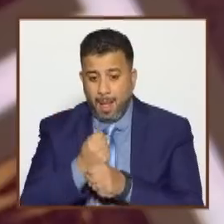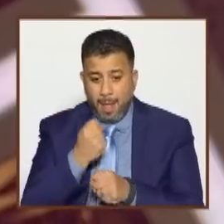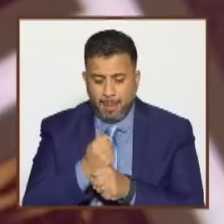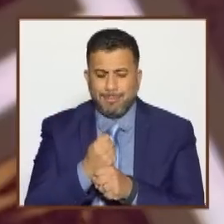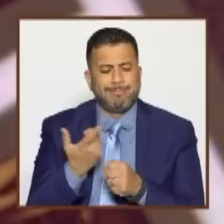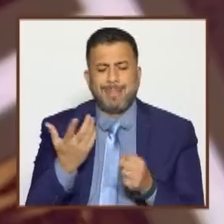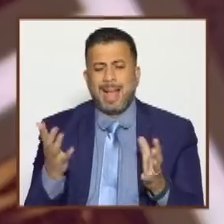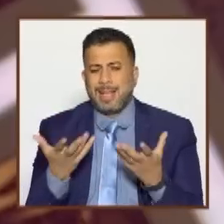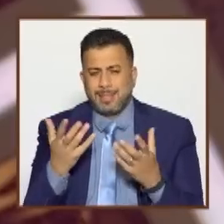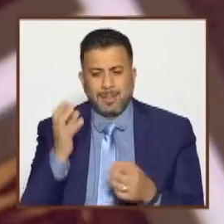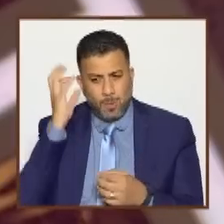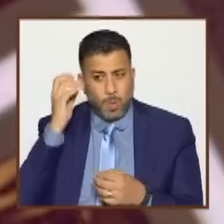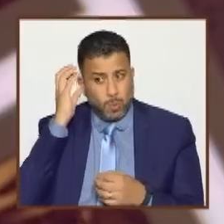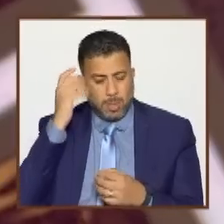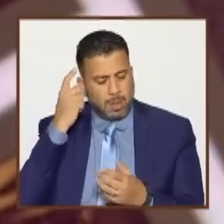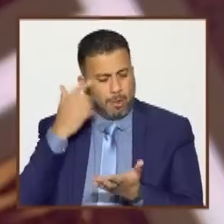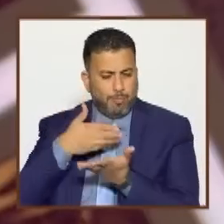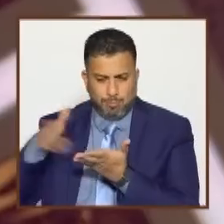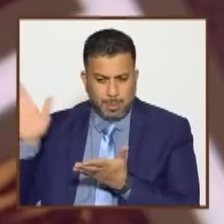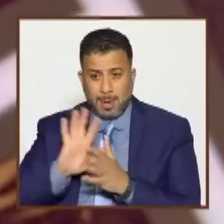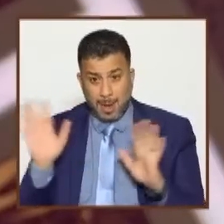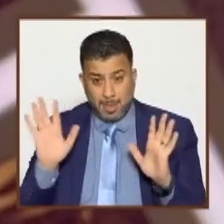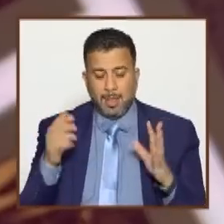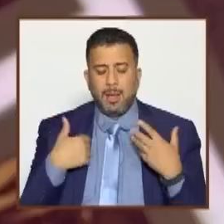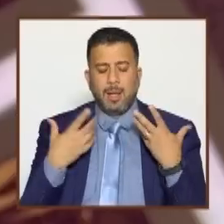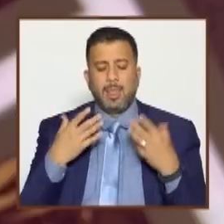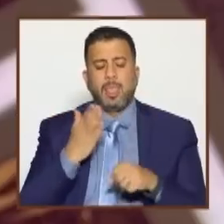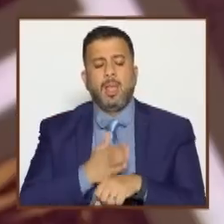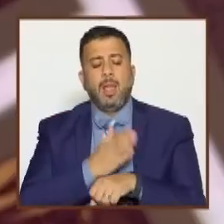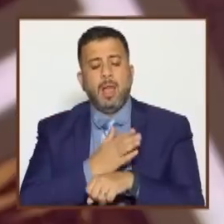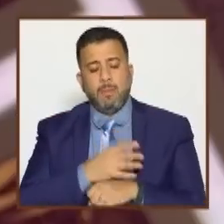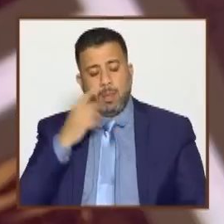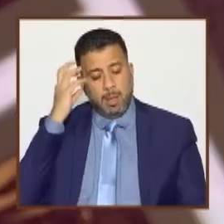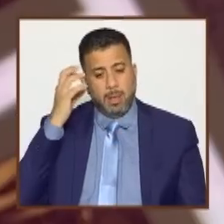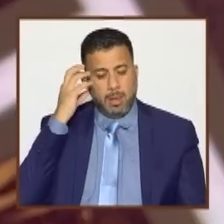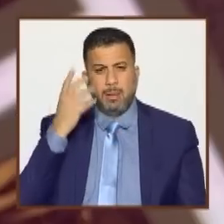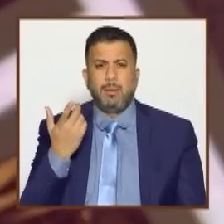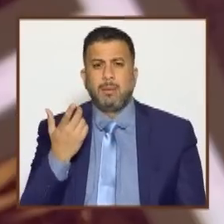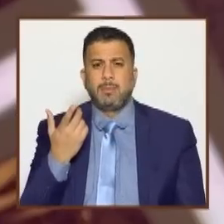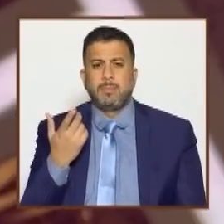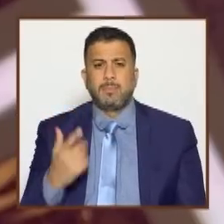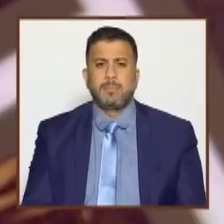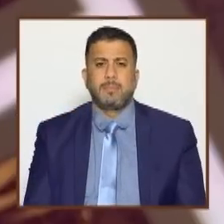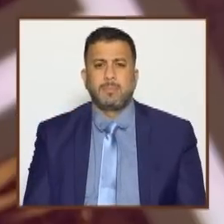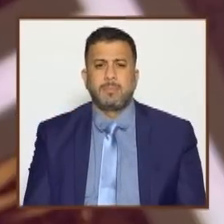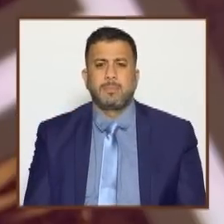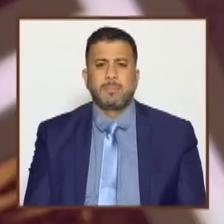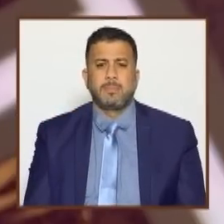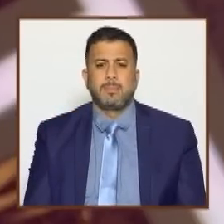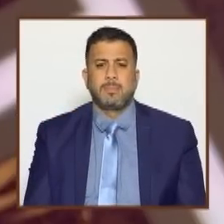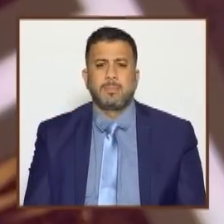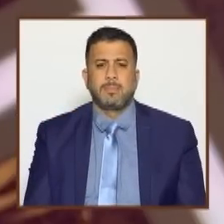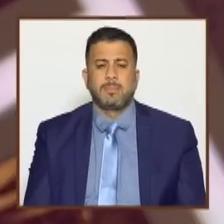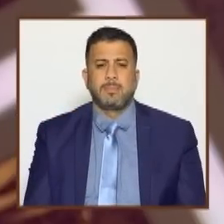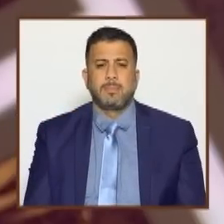عن الوسواس يحصل عندك تعب؟ حتى الكفر اللا ارادي، حتى الكفر الارادي اي نعم يعني